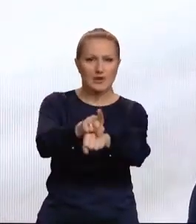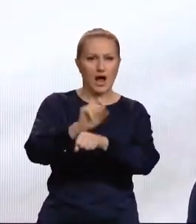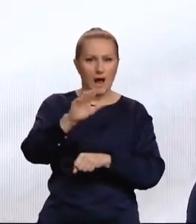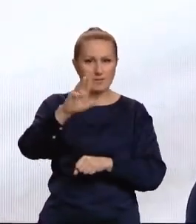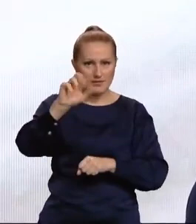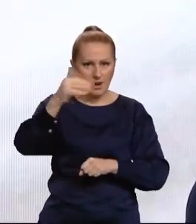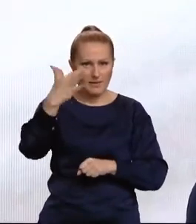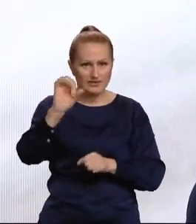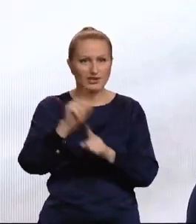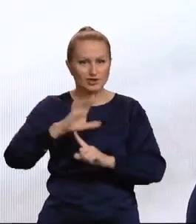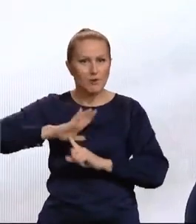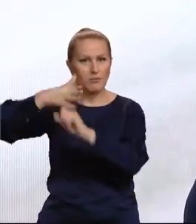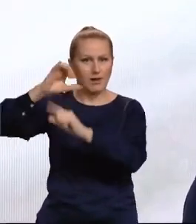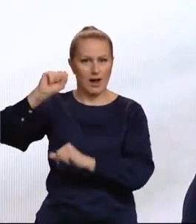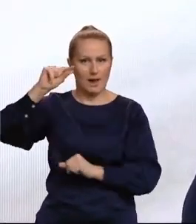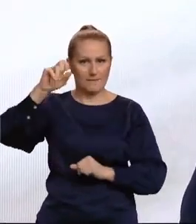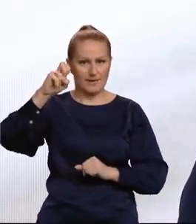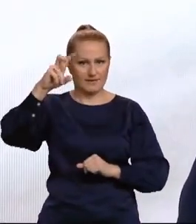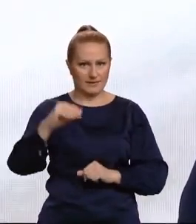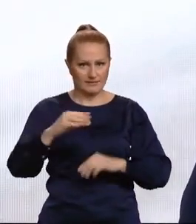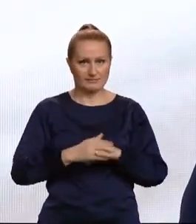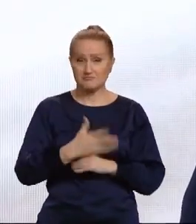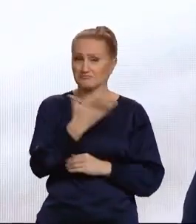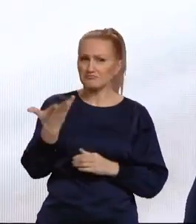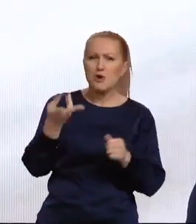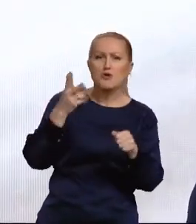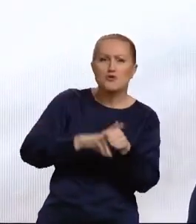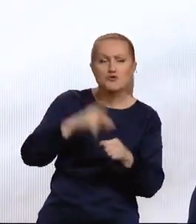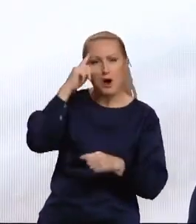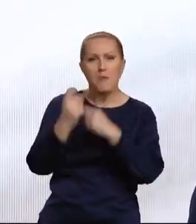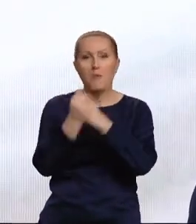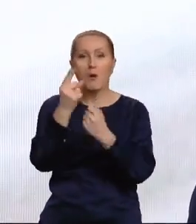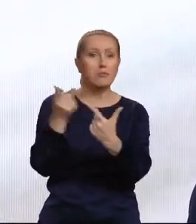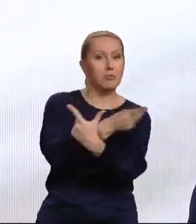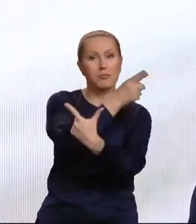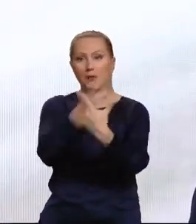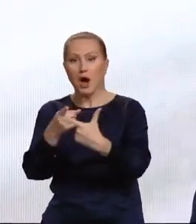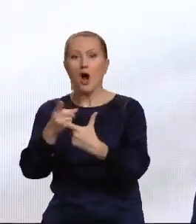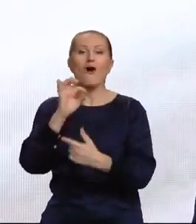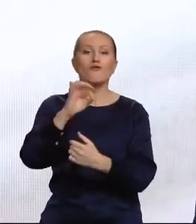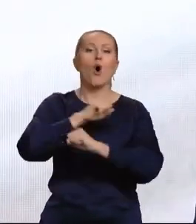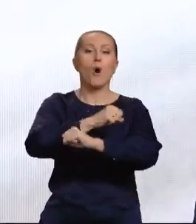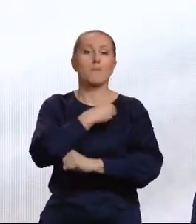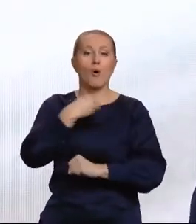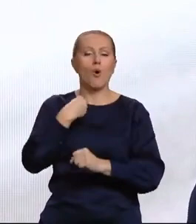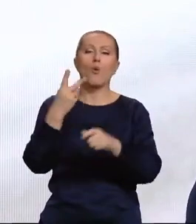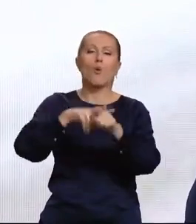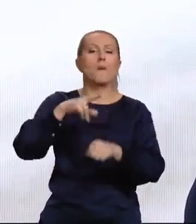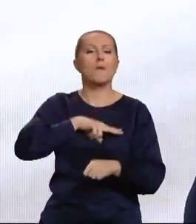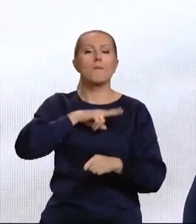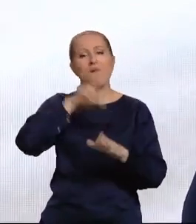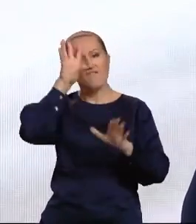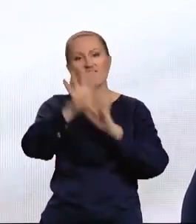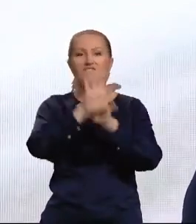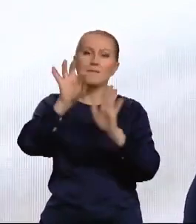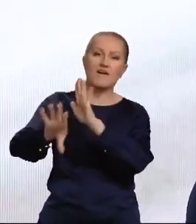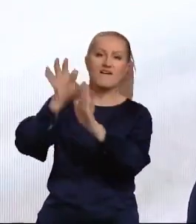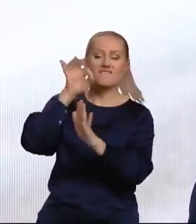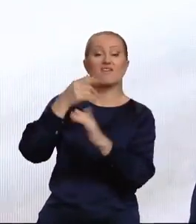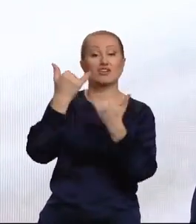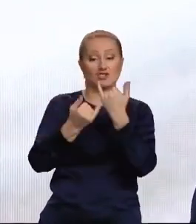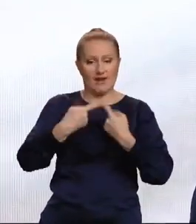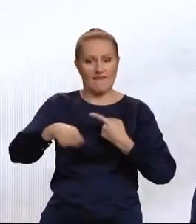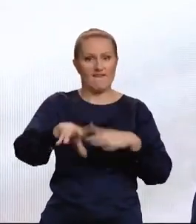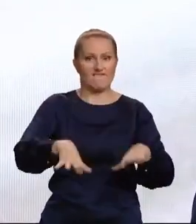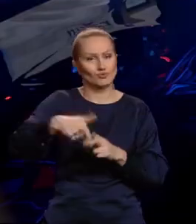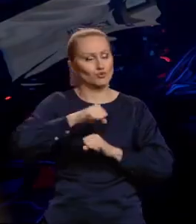oraz śmigłowce Apache. Która z koncepcji obrony Rzeczpospolitej jest bliższa Państwa wizji politycznej w